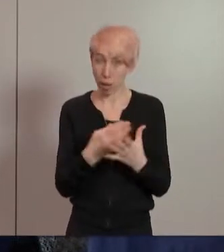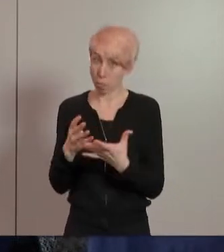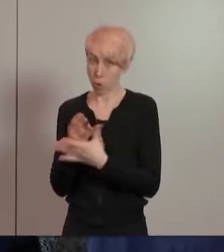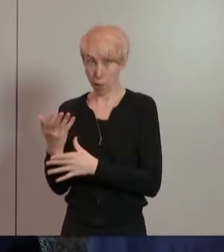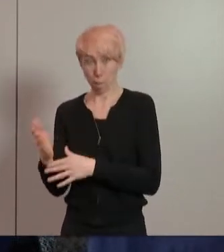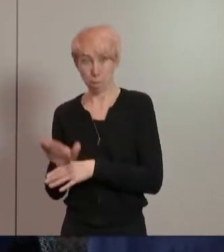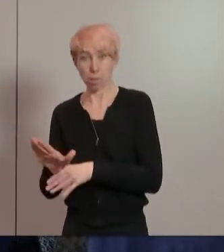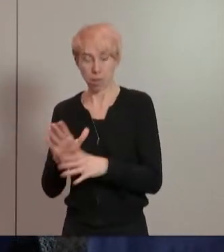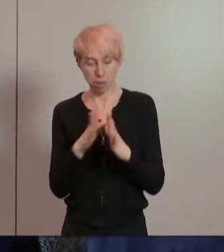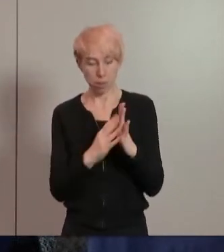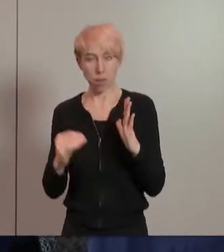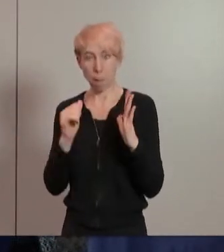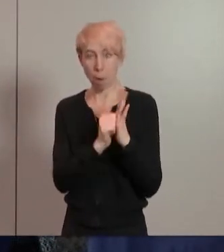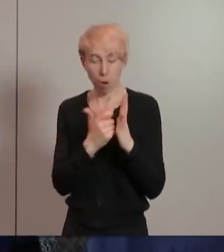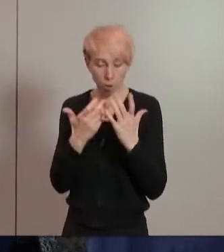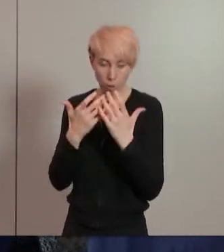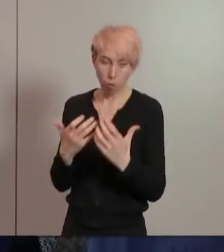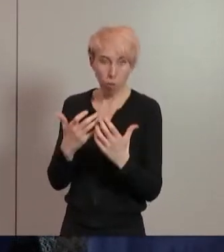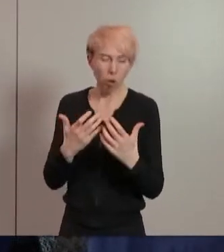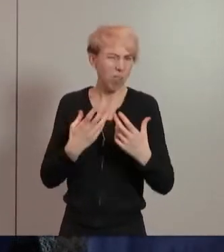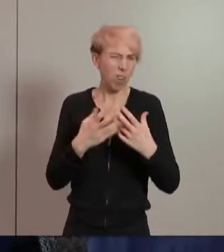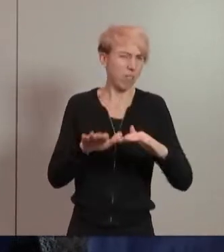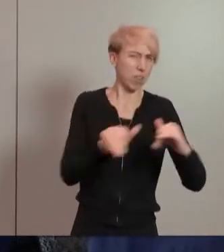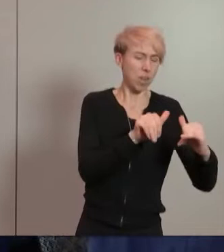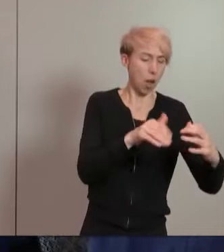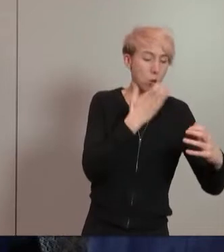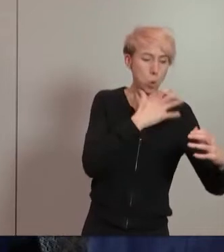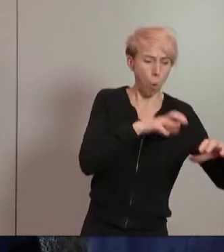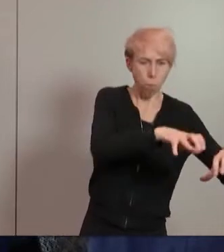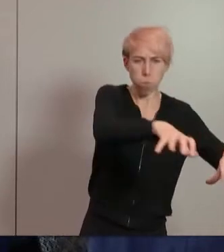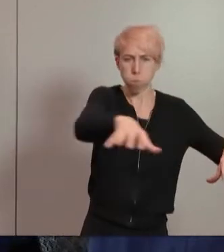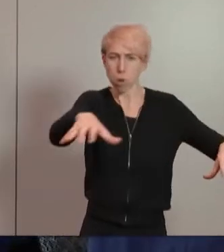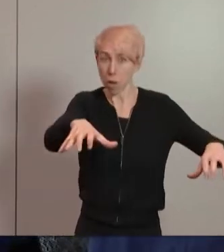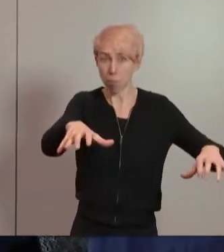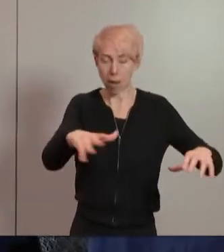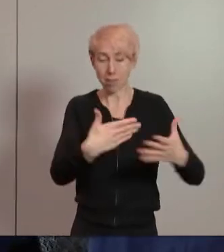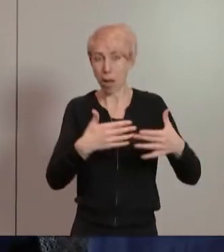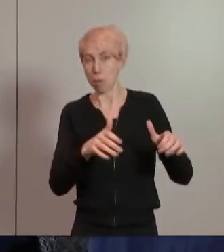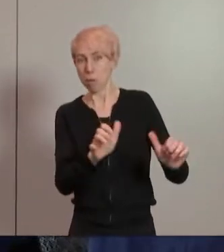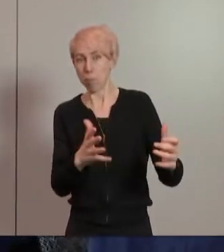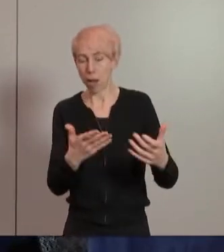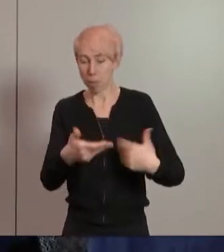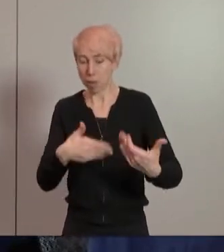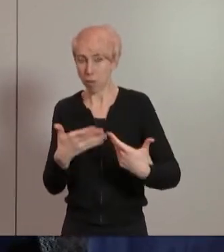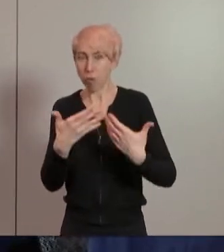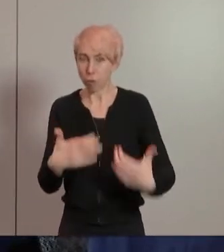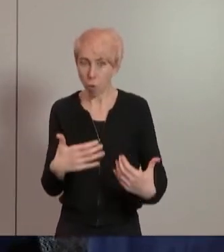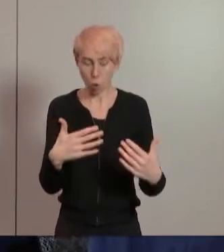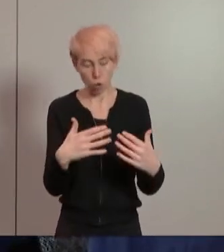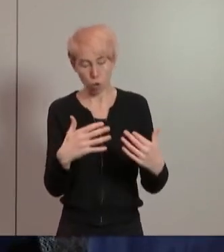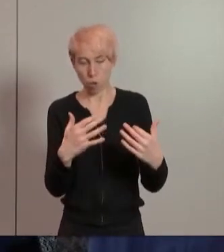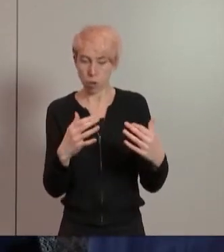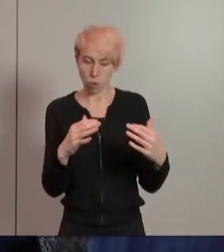qui, au-delà de la lutte contre les îlots de chaleur, installe les bases pour plus de justice sociale pour les